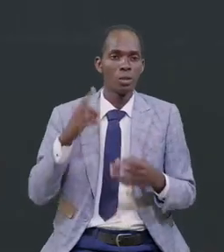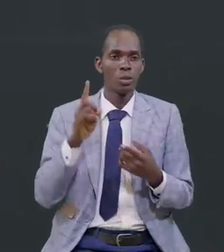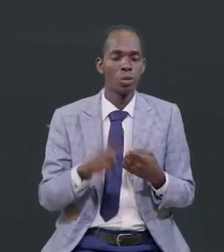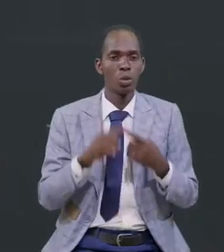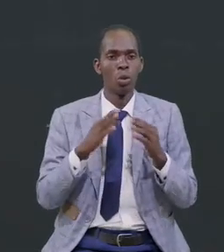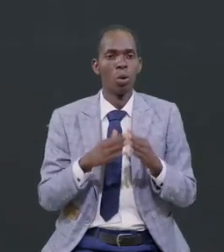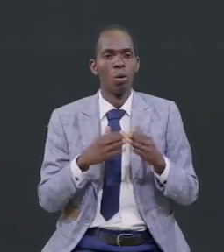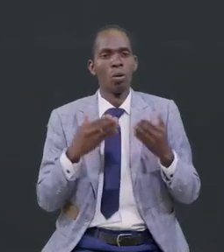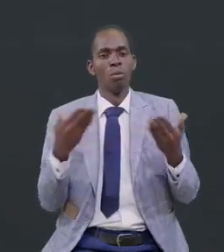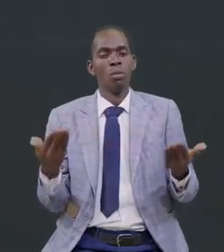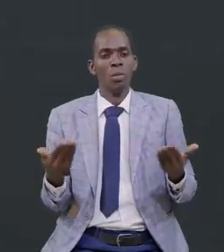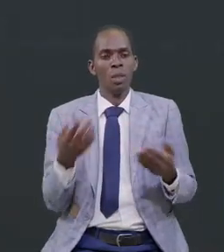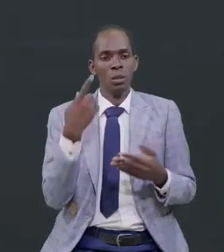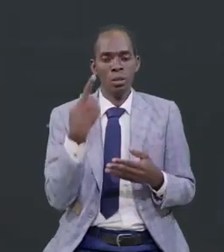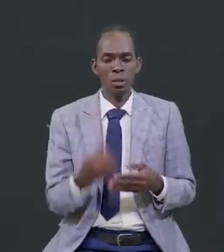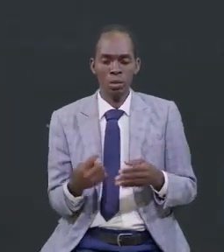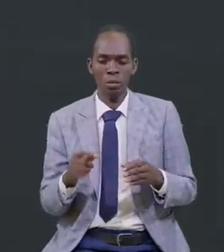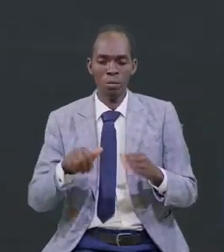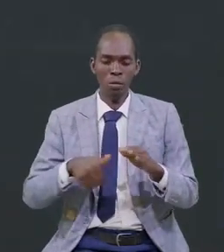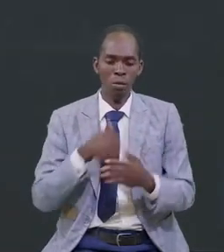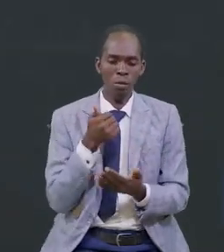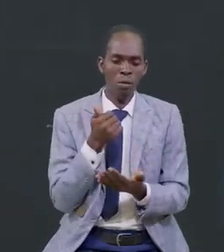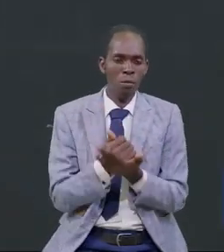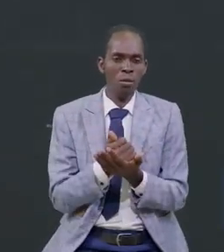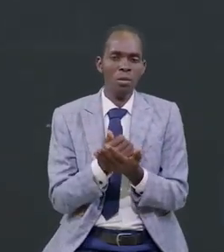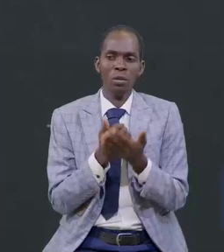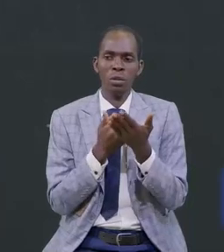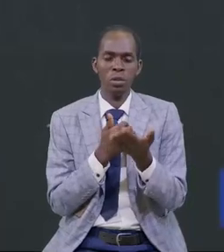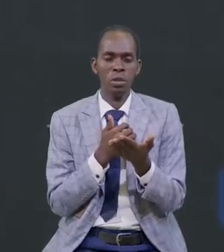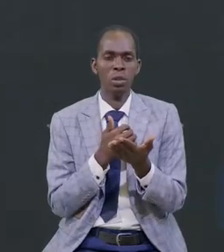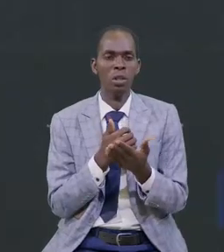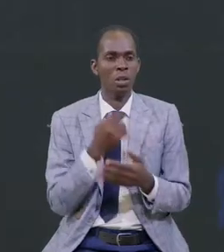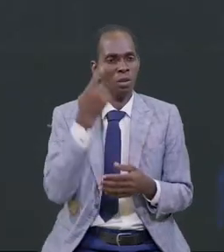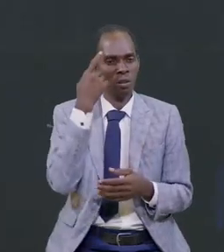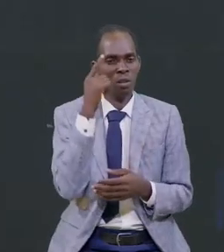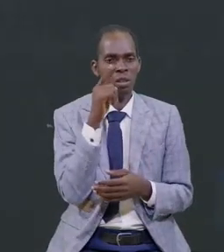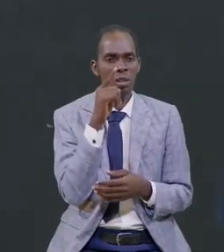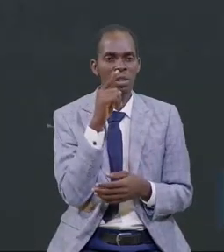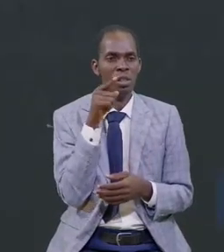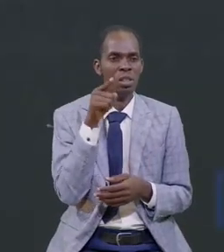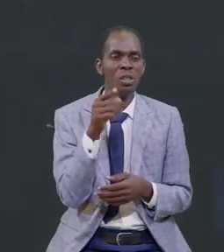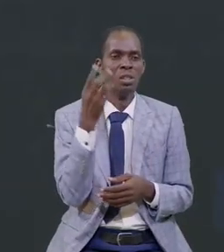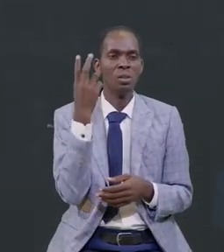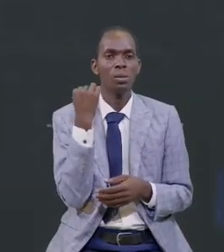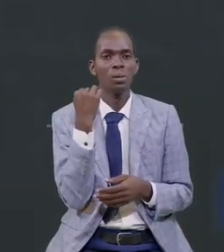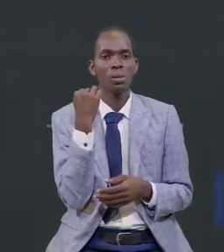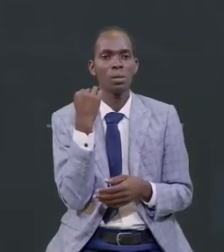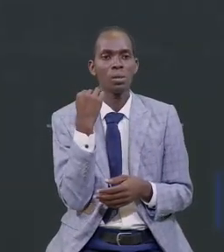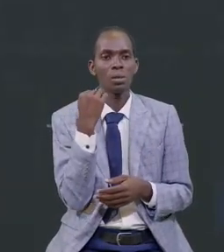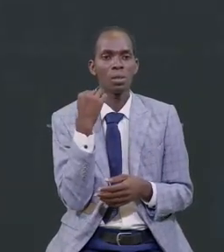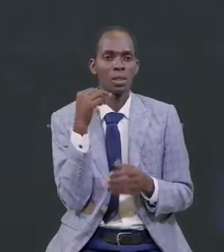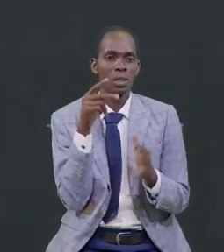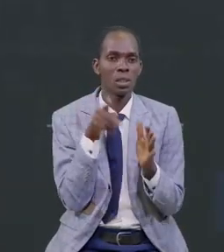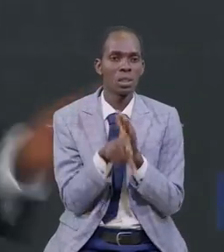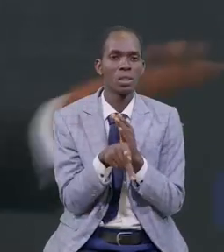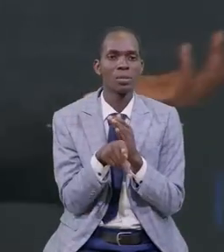ouvrir les sauts car tu as été immolé et